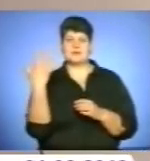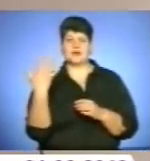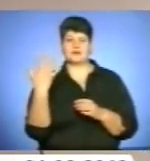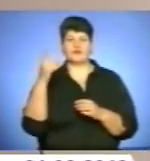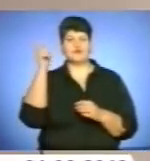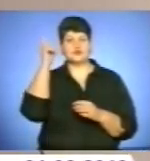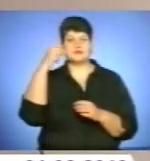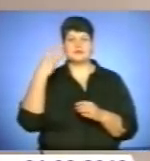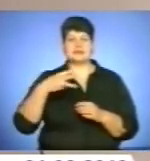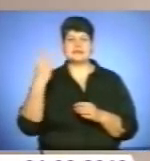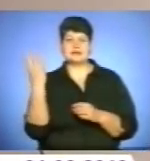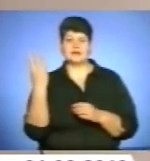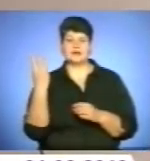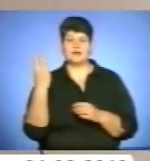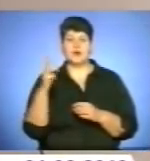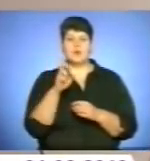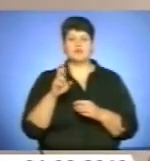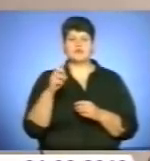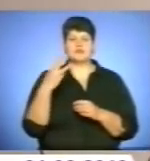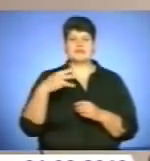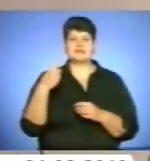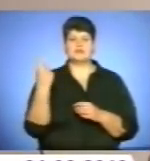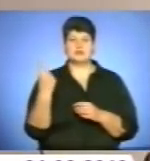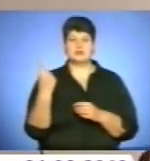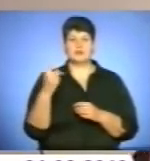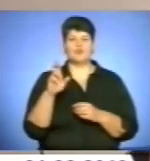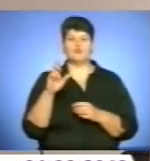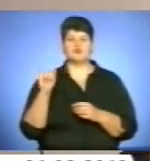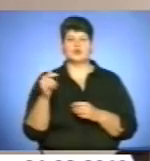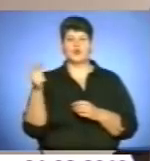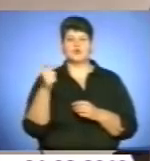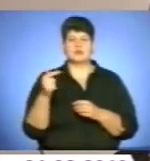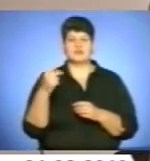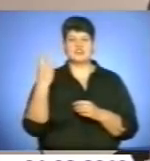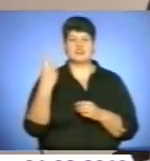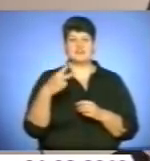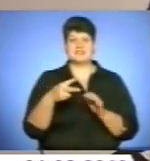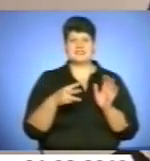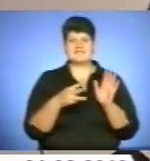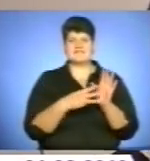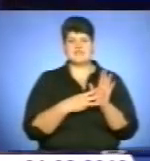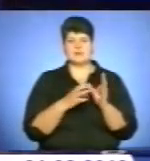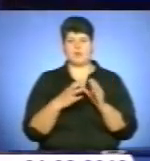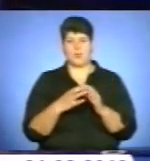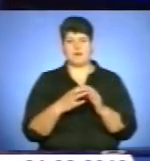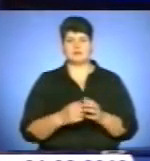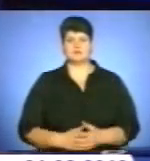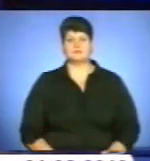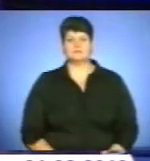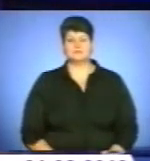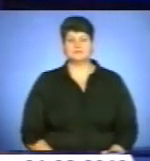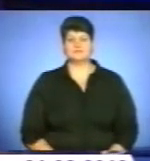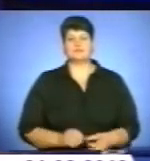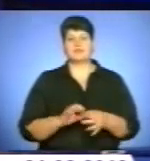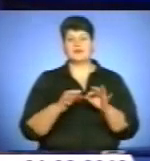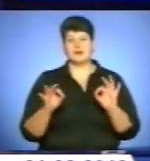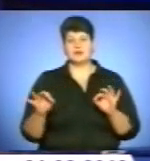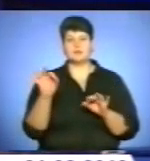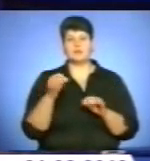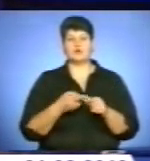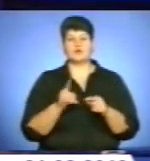– 33, в Борщівському – 31, в Бучацькому та Гусятинському – по 28 команд. Детальніше про це